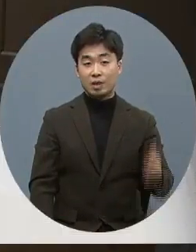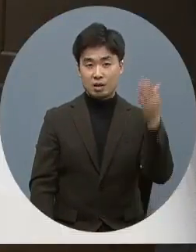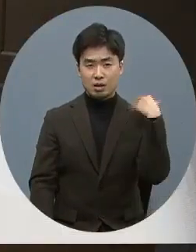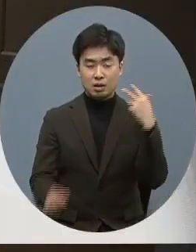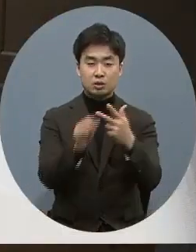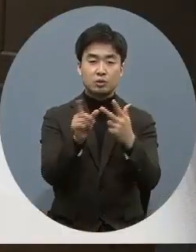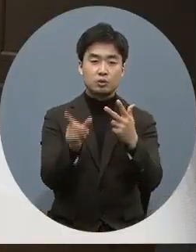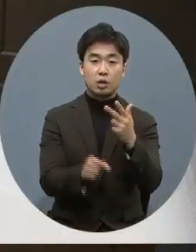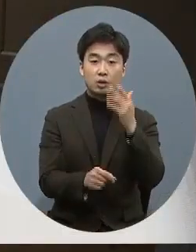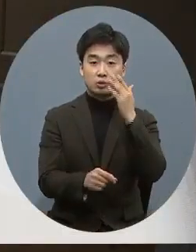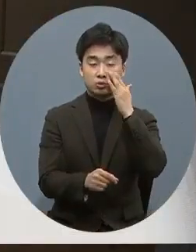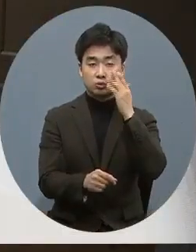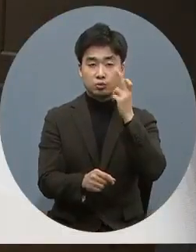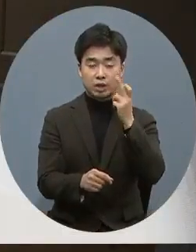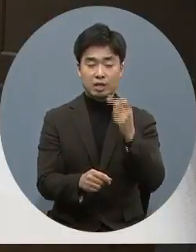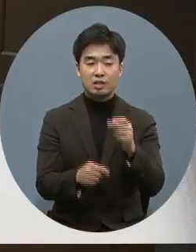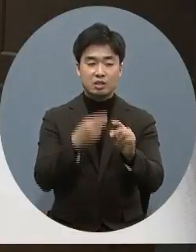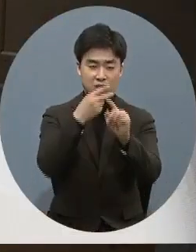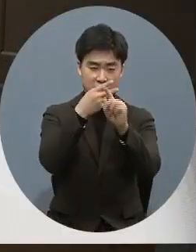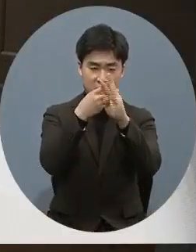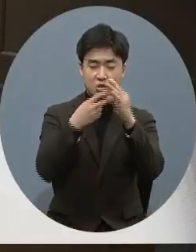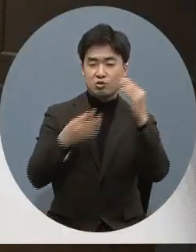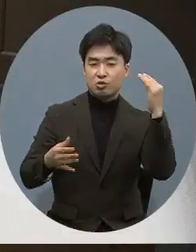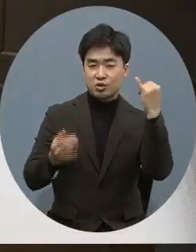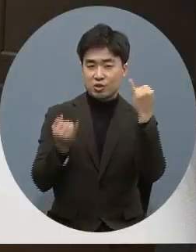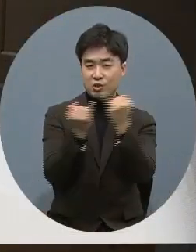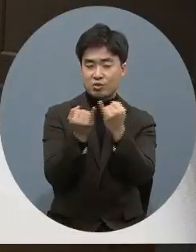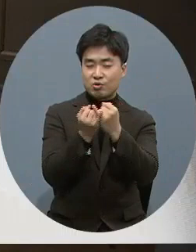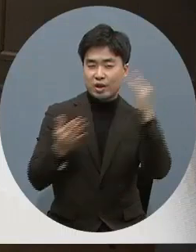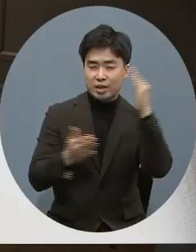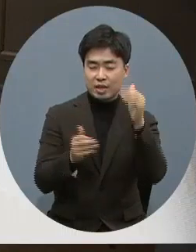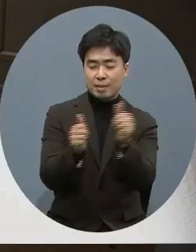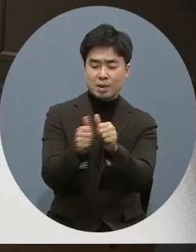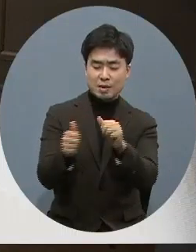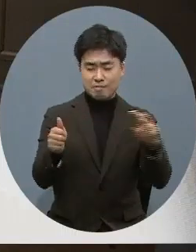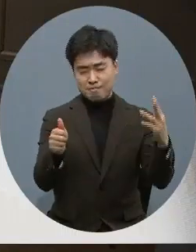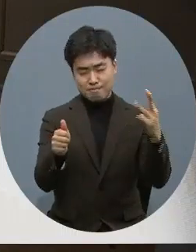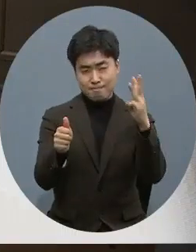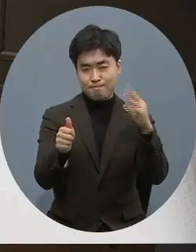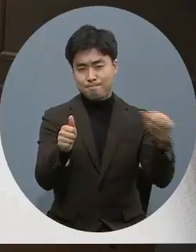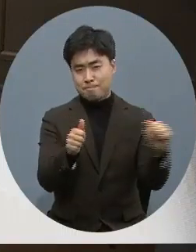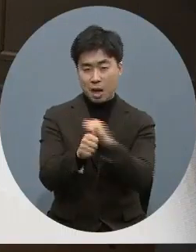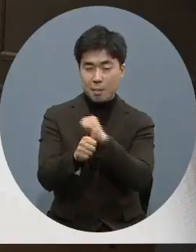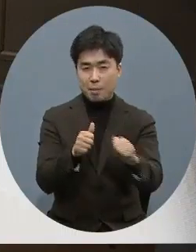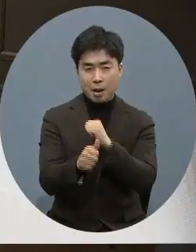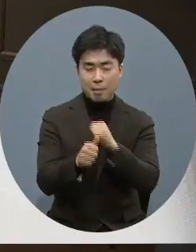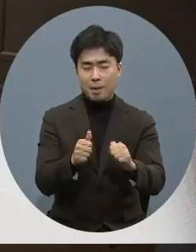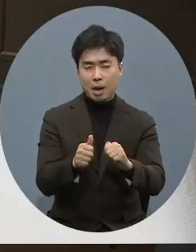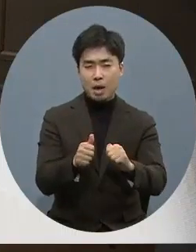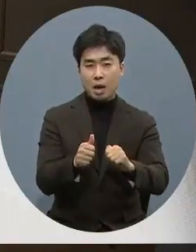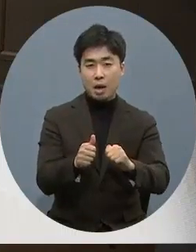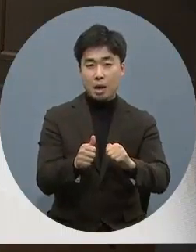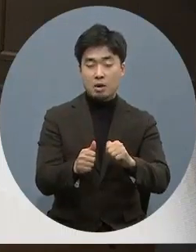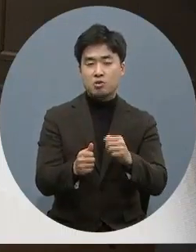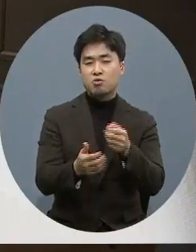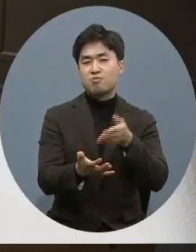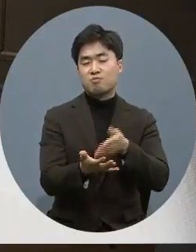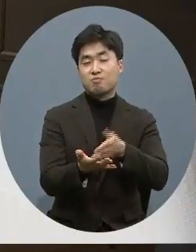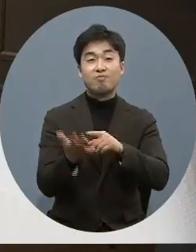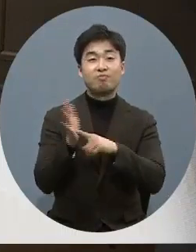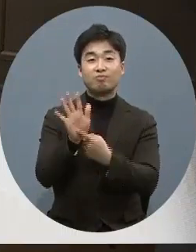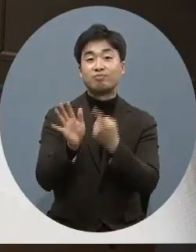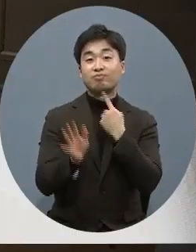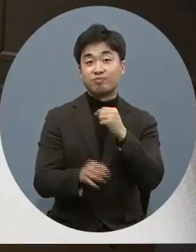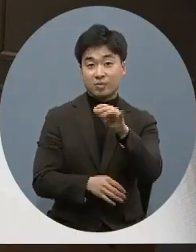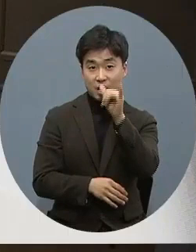지난 7월 울산에서 여중생 세명이 또래 남학생을 무자비하게 폭행하고 가옥 행위까지 저질렀던 사건 보도해